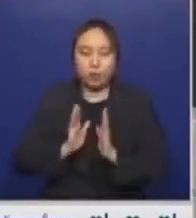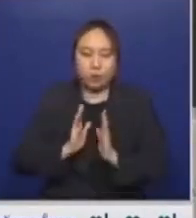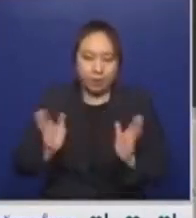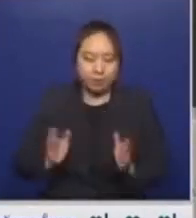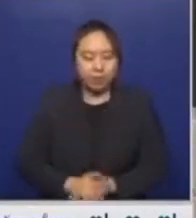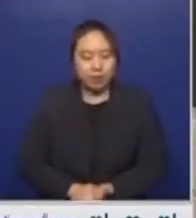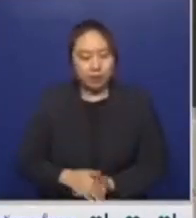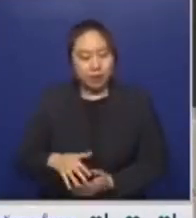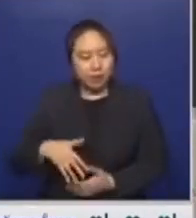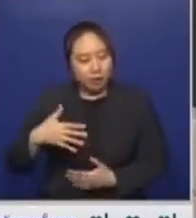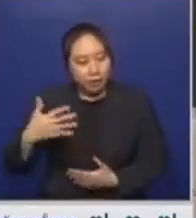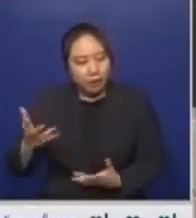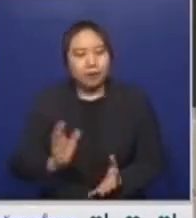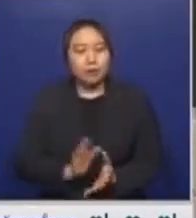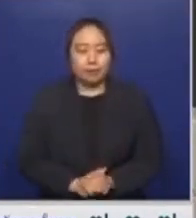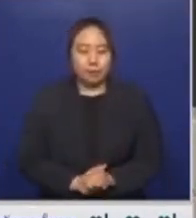ใหญ